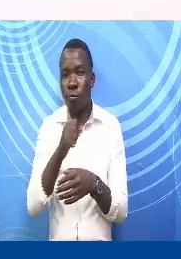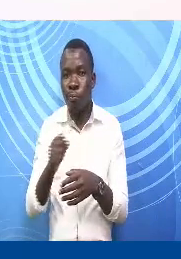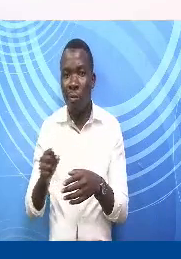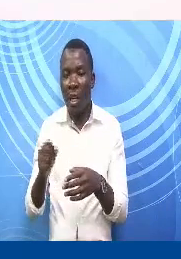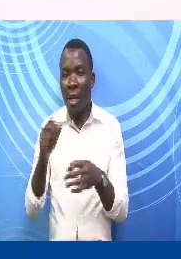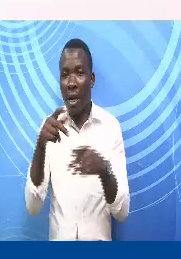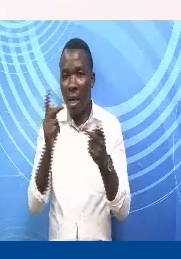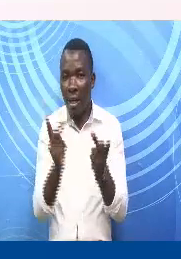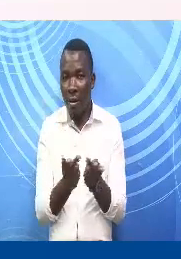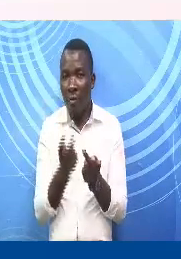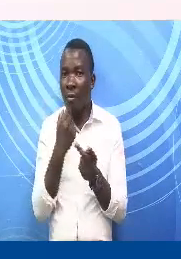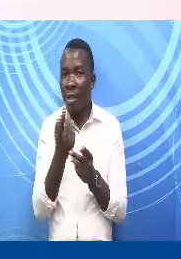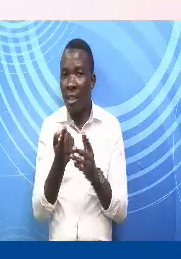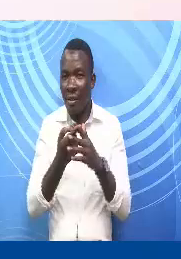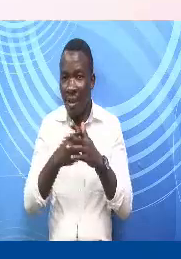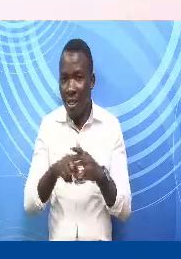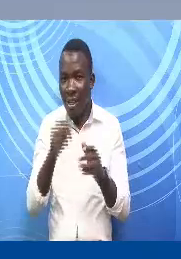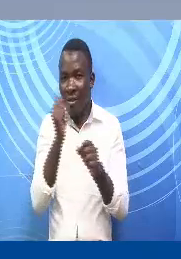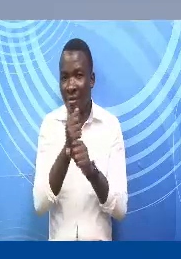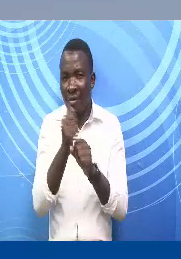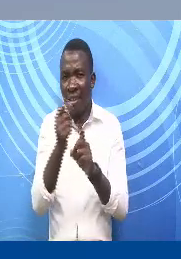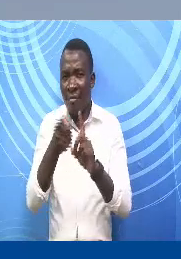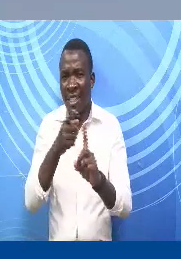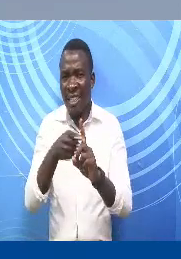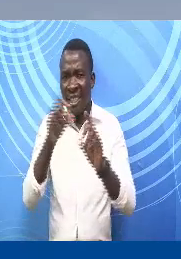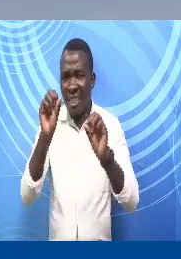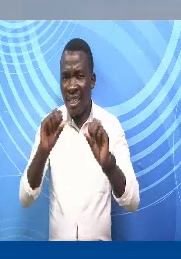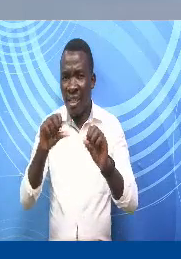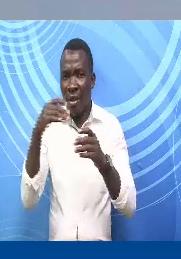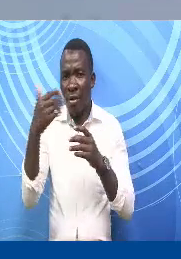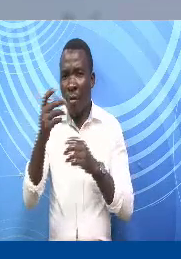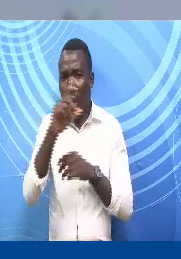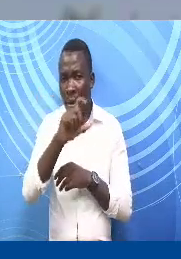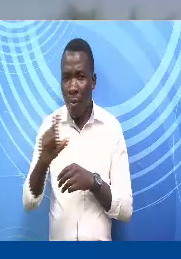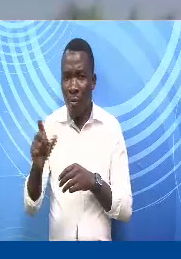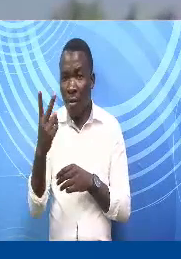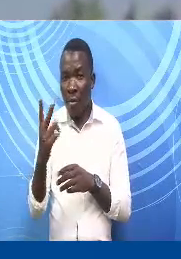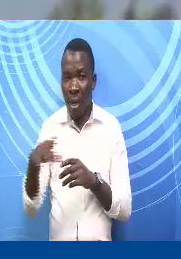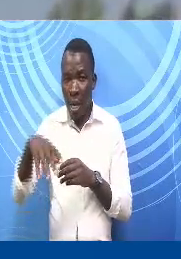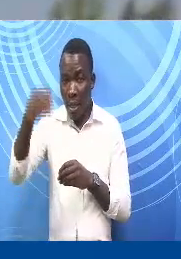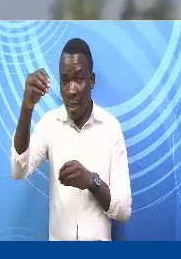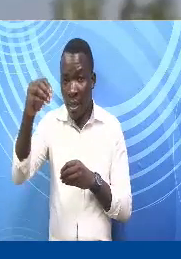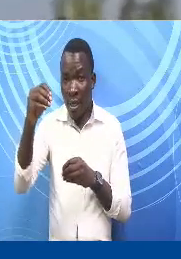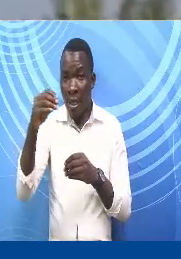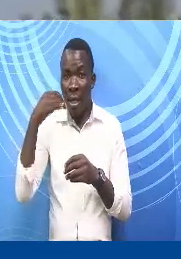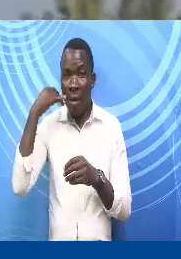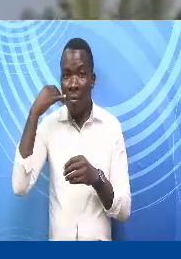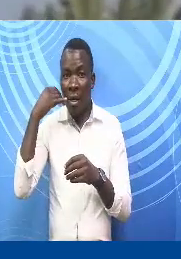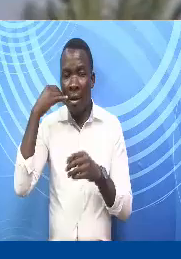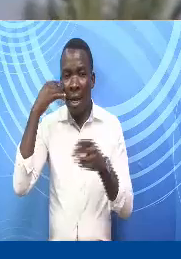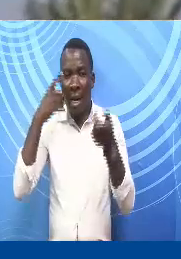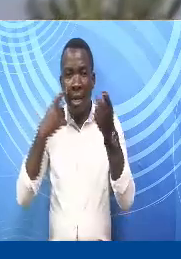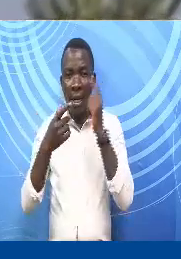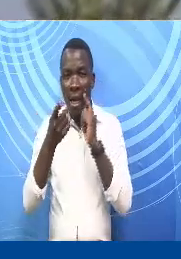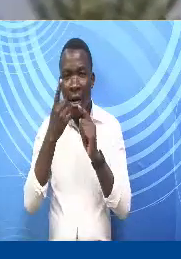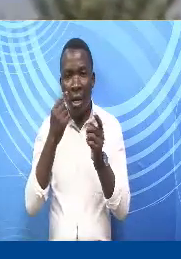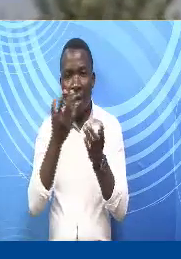ati batangiye kumukorera yicarubozo nyuma y'ibyumweru bibiri agiye yaduhamagaraga arira